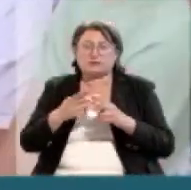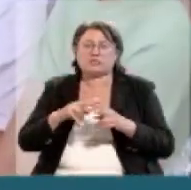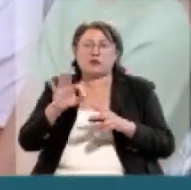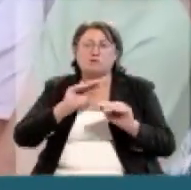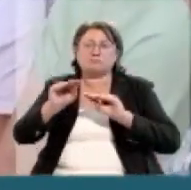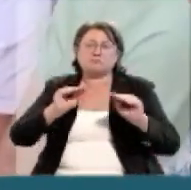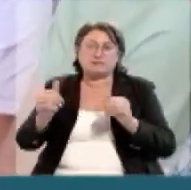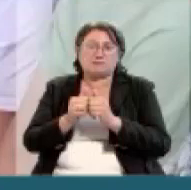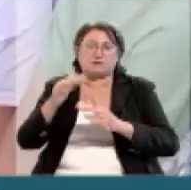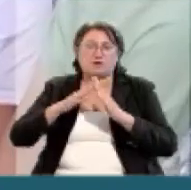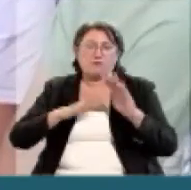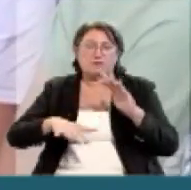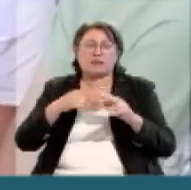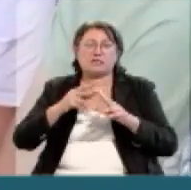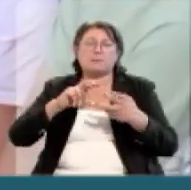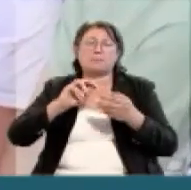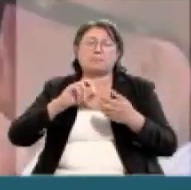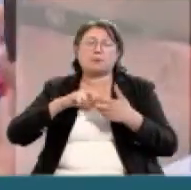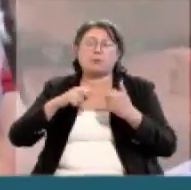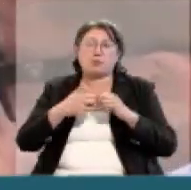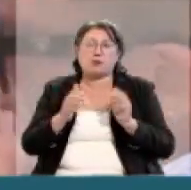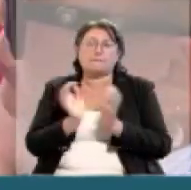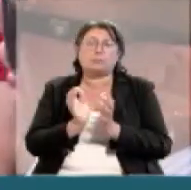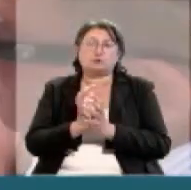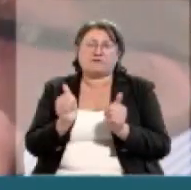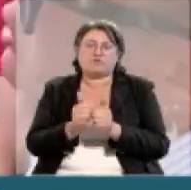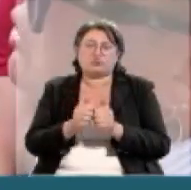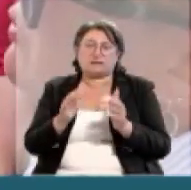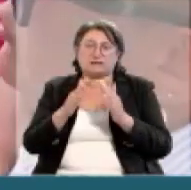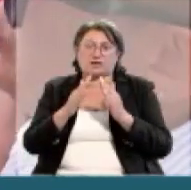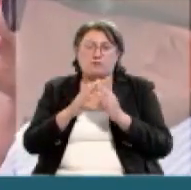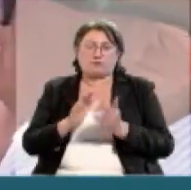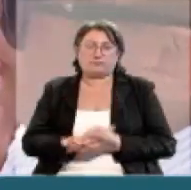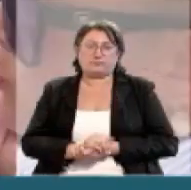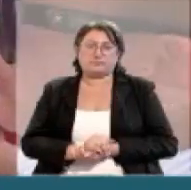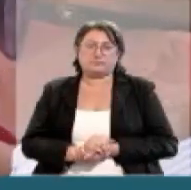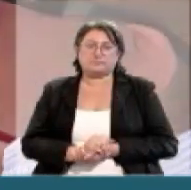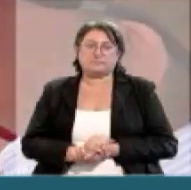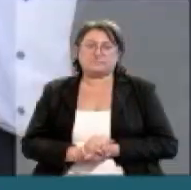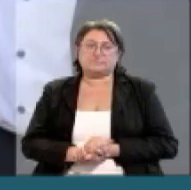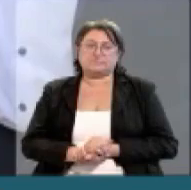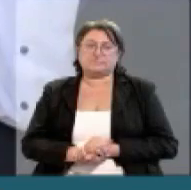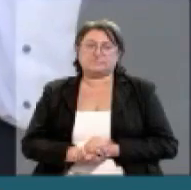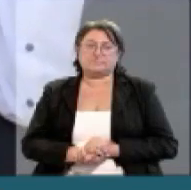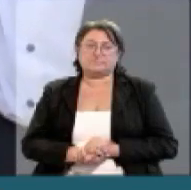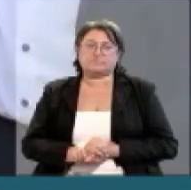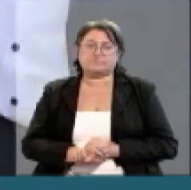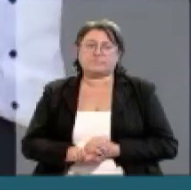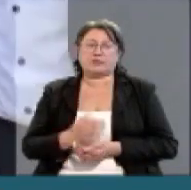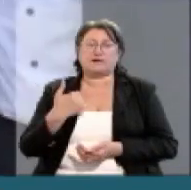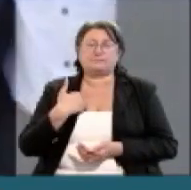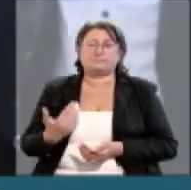қоқыс мәселесі де өзекті болып қала бермек. Тұрғындар әр үйдің жанына арнайы контейнерлерді қоюды сұрайды.